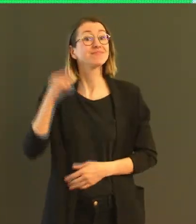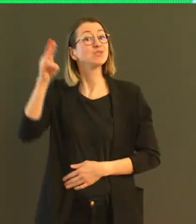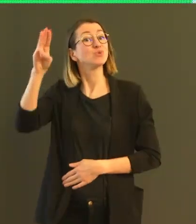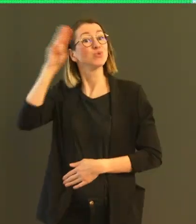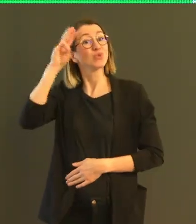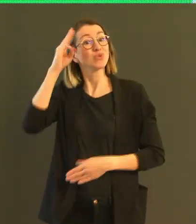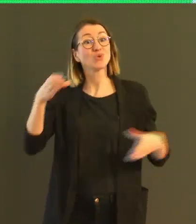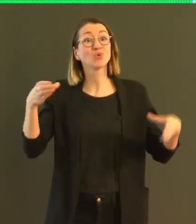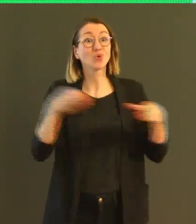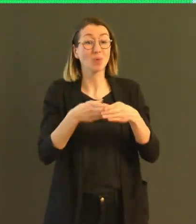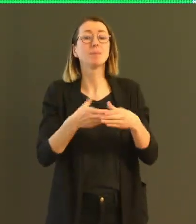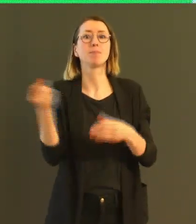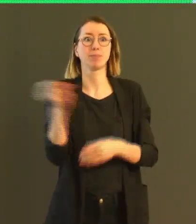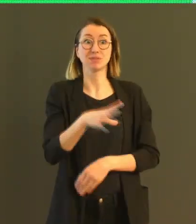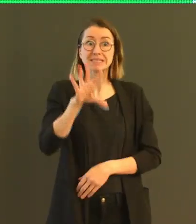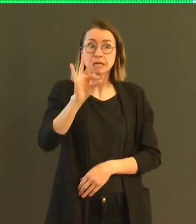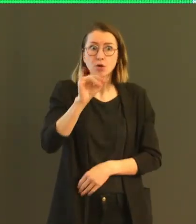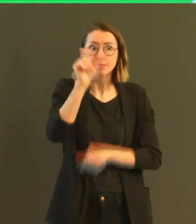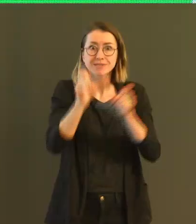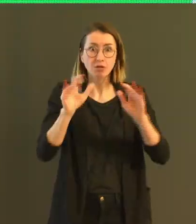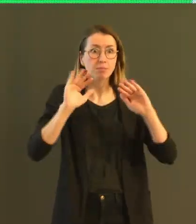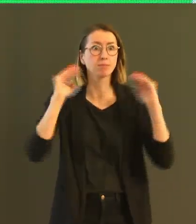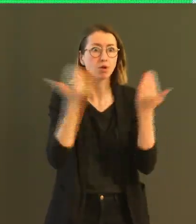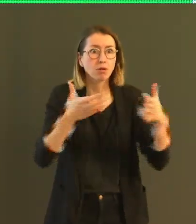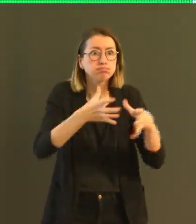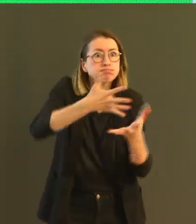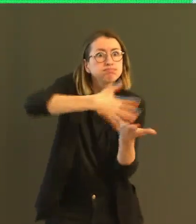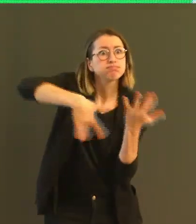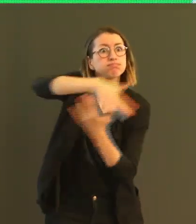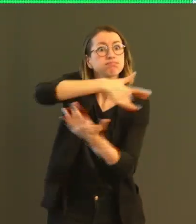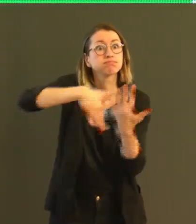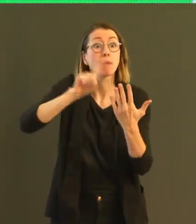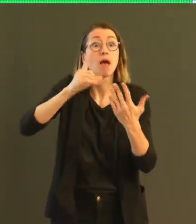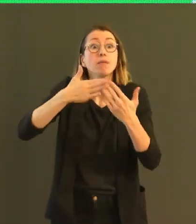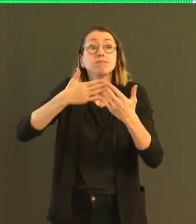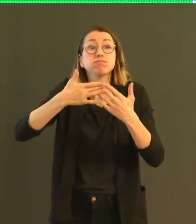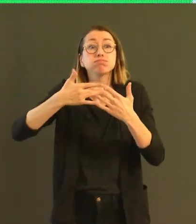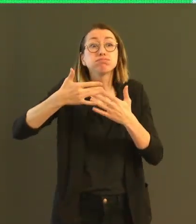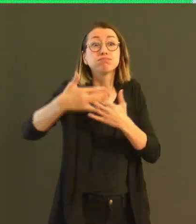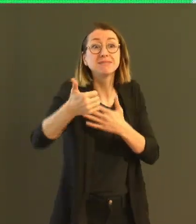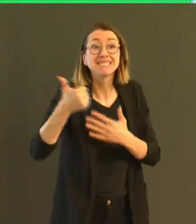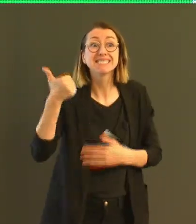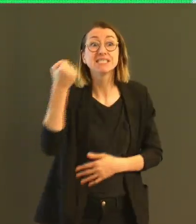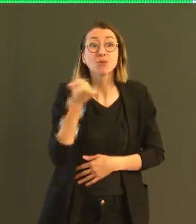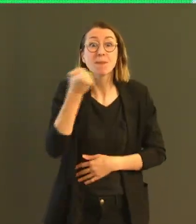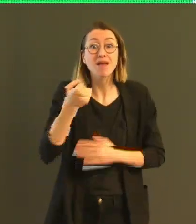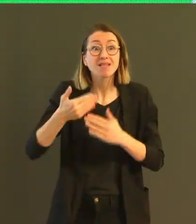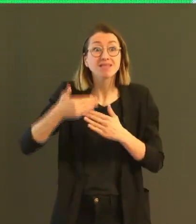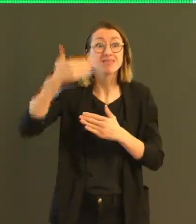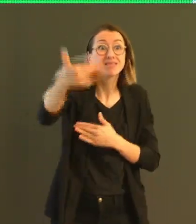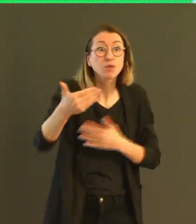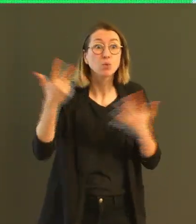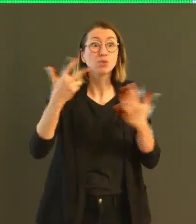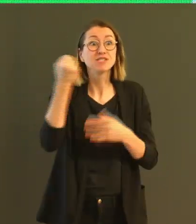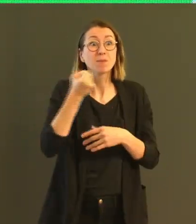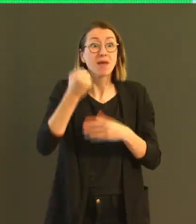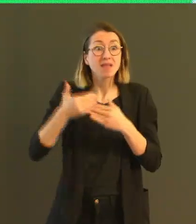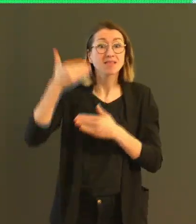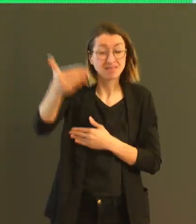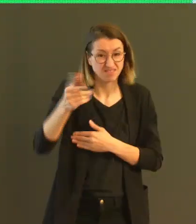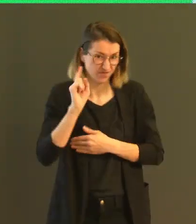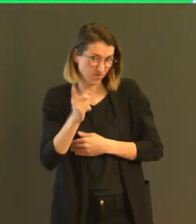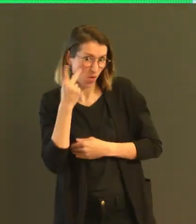personnes mais ce sera dans six à huit semaines en fonction de l'évolution et l'amélioration persistante on l'espère des paramètres